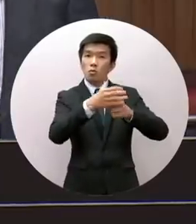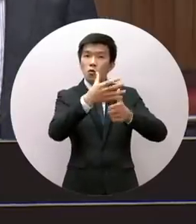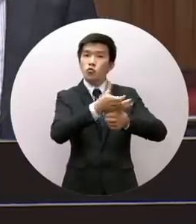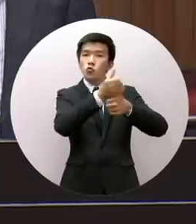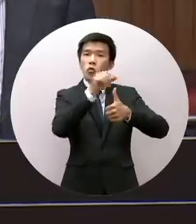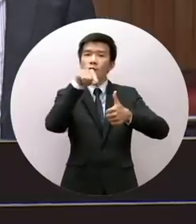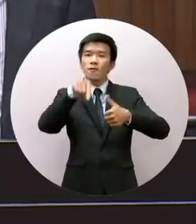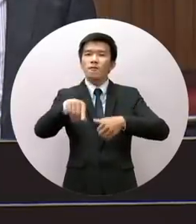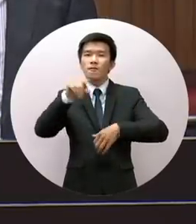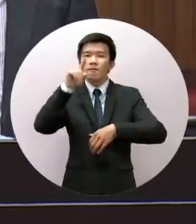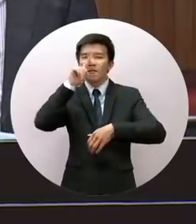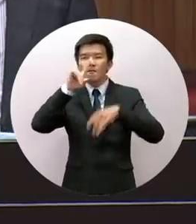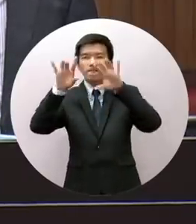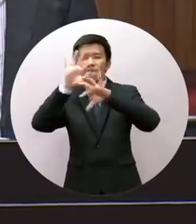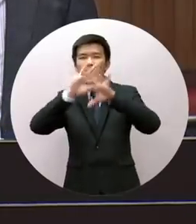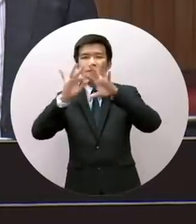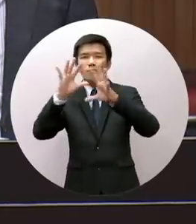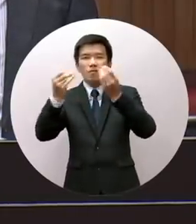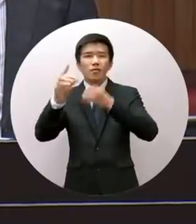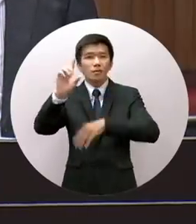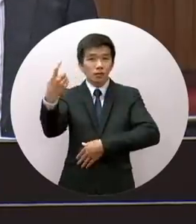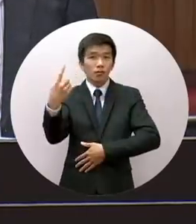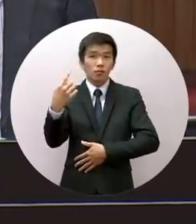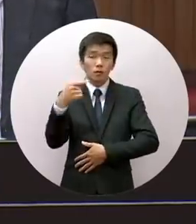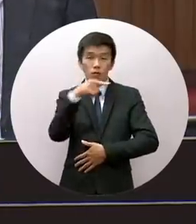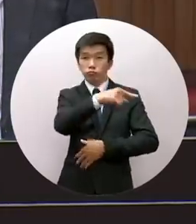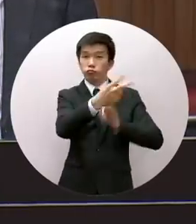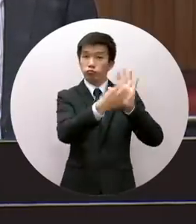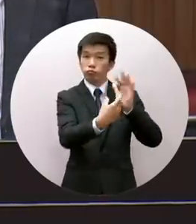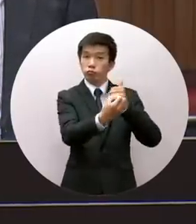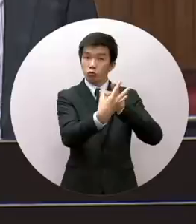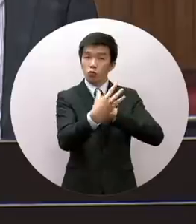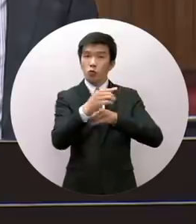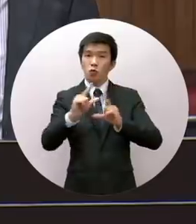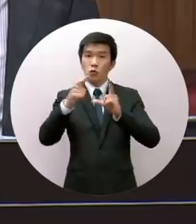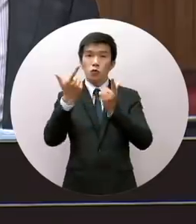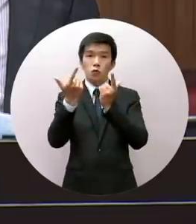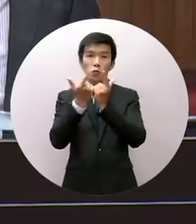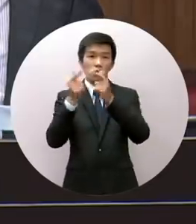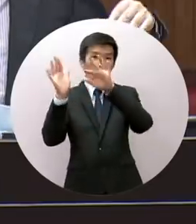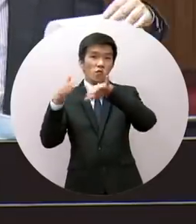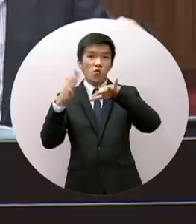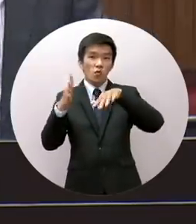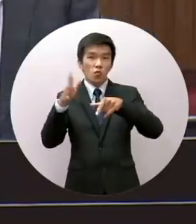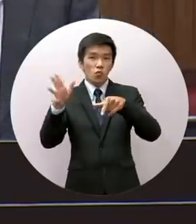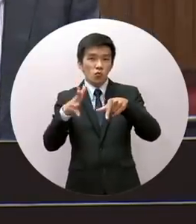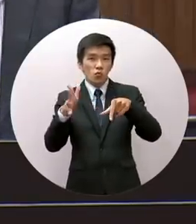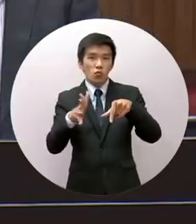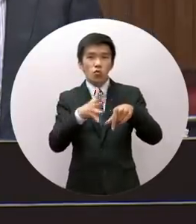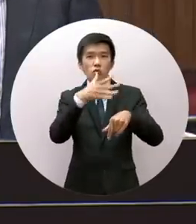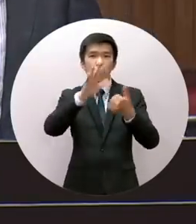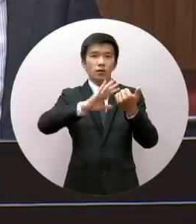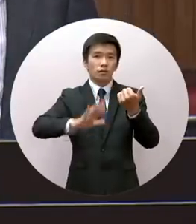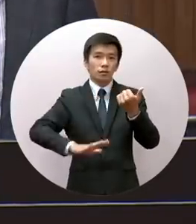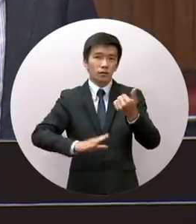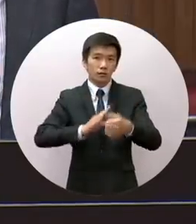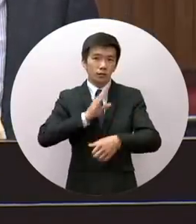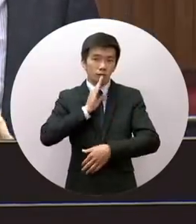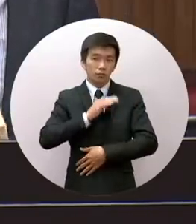么会造成这样的原因，他说是东北季风的问题。季风的问题，依照规